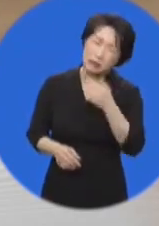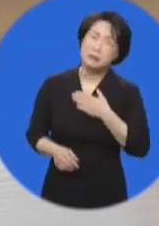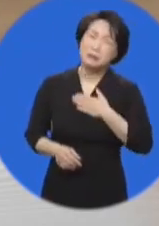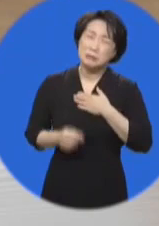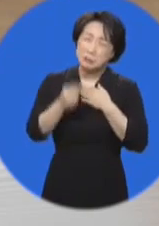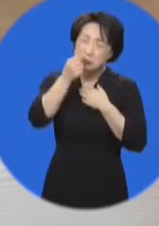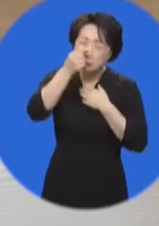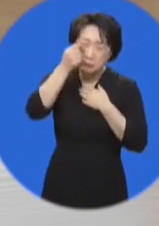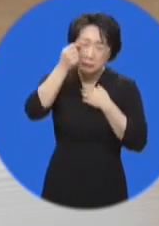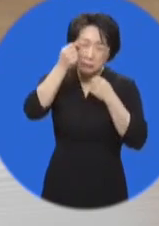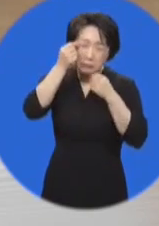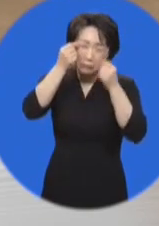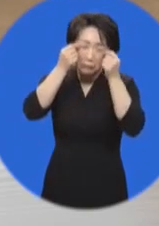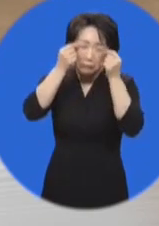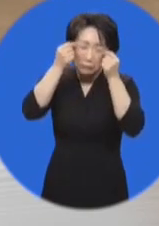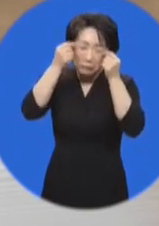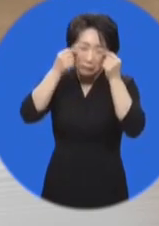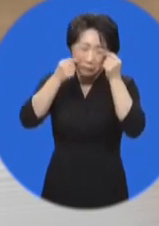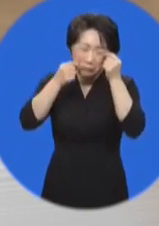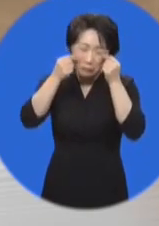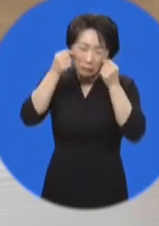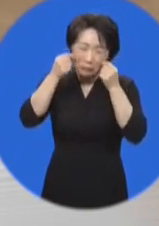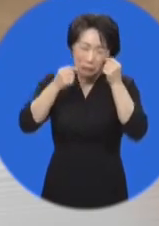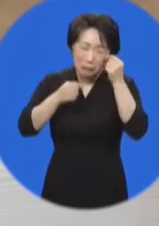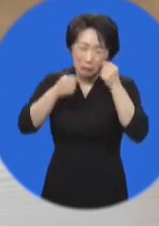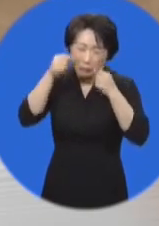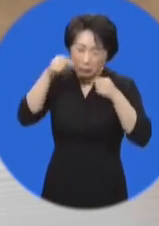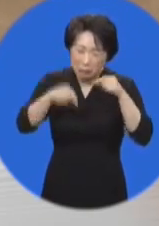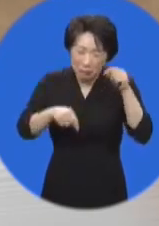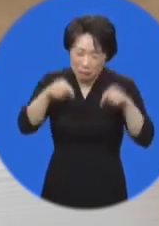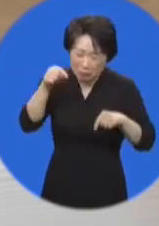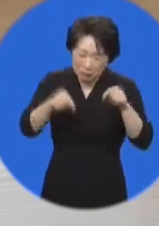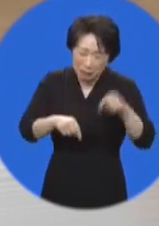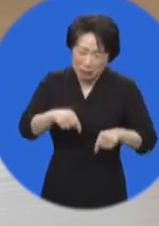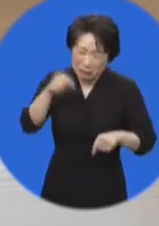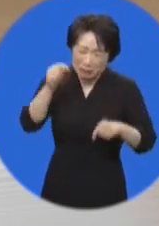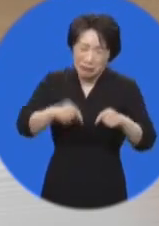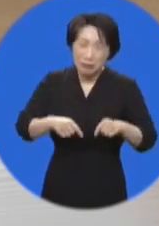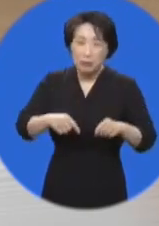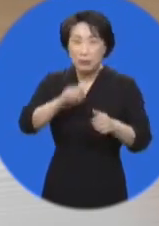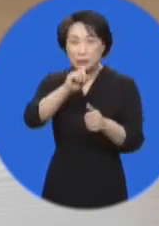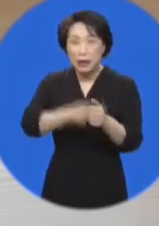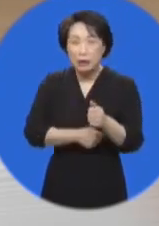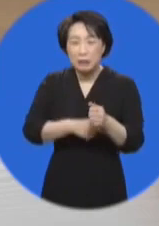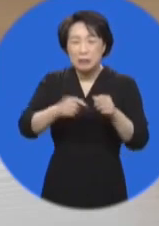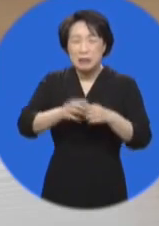눈물이 한 방울 두 방울 떨어지더니 나도 모르게 막 큰 소리로 울고 지내 막